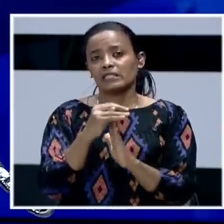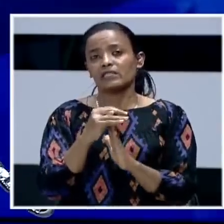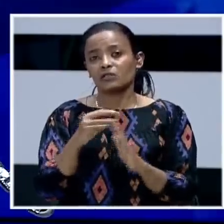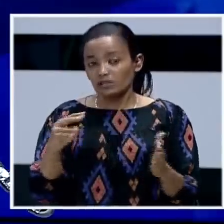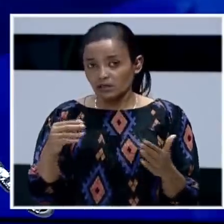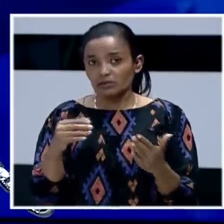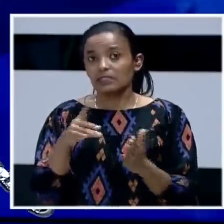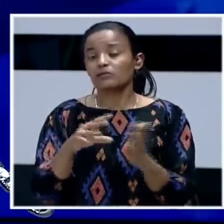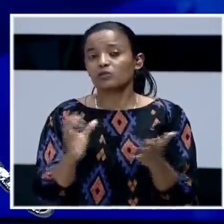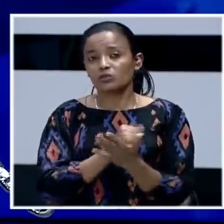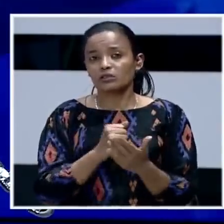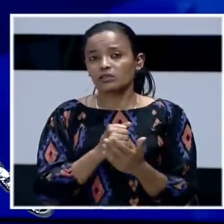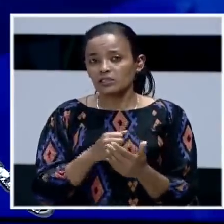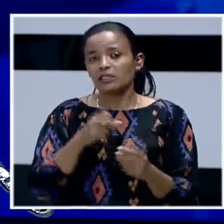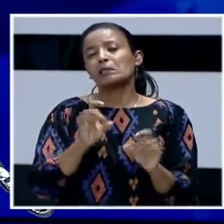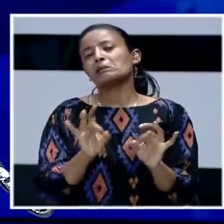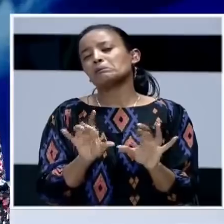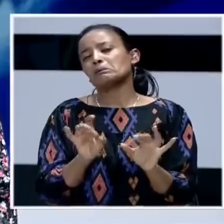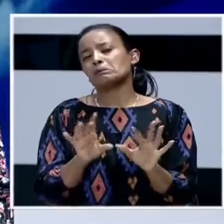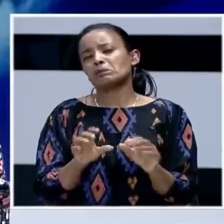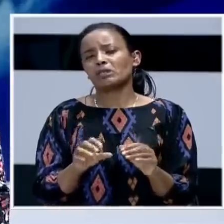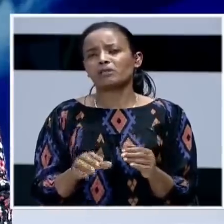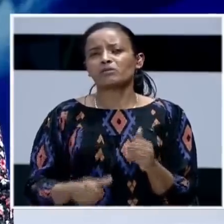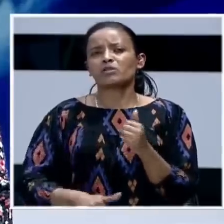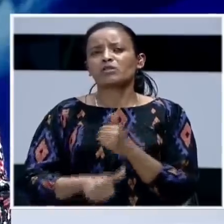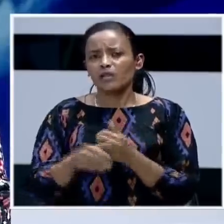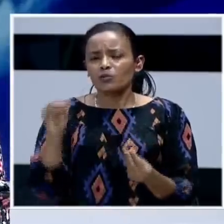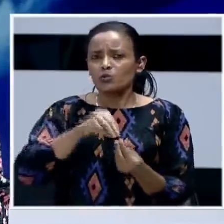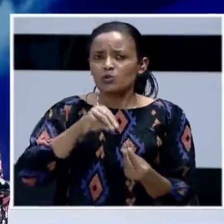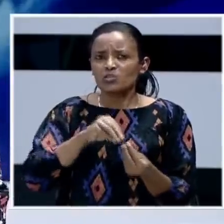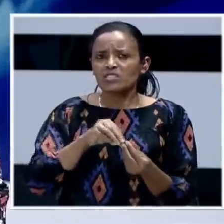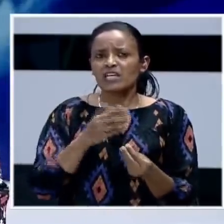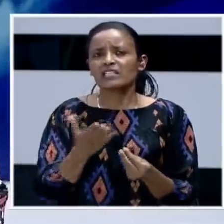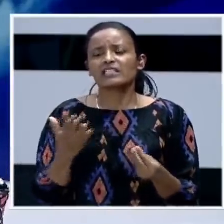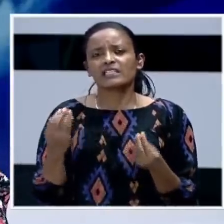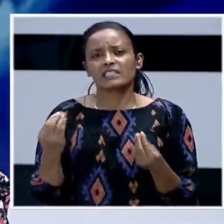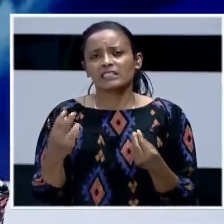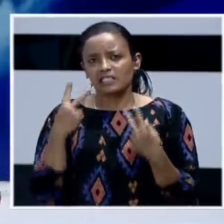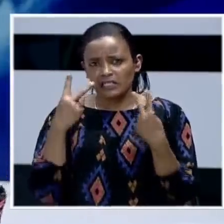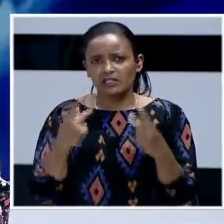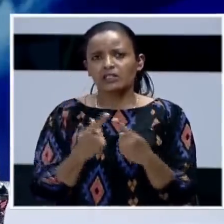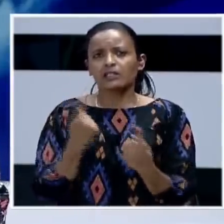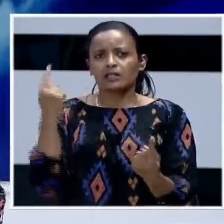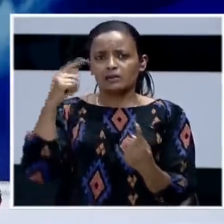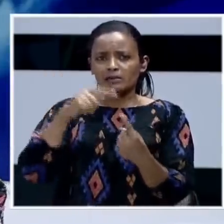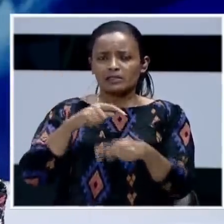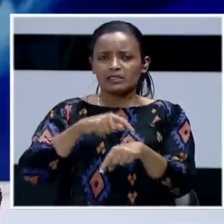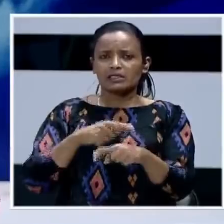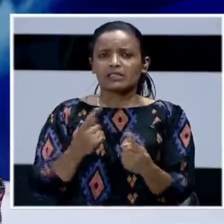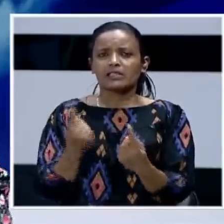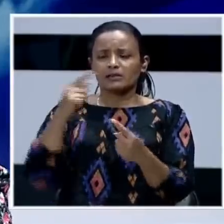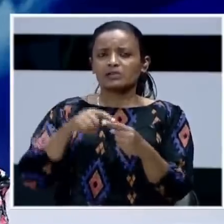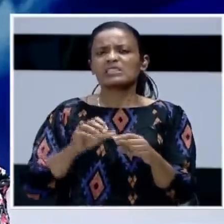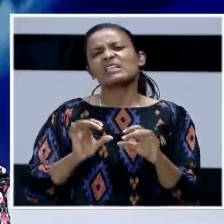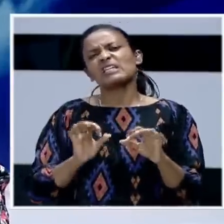توسيدنا لحلحز بلاينيو منالوات ناي مقدراد نغرخه تاي حساب الله ترانا يو كاب غزينا بغز تشللتنينت